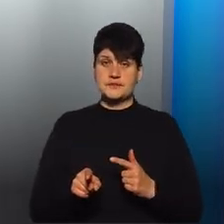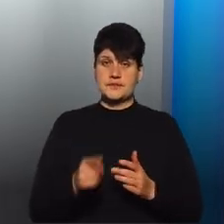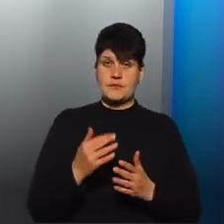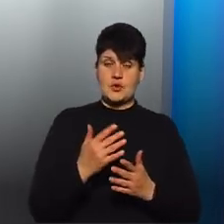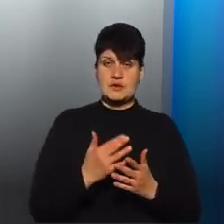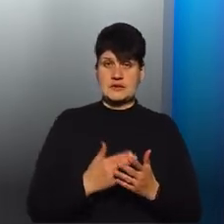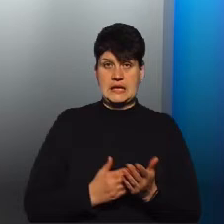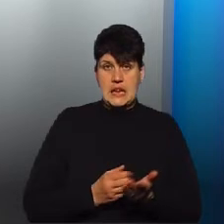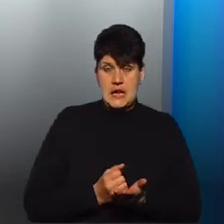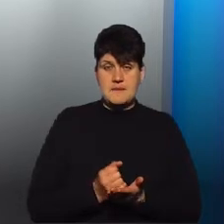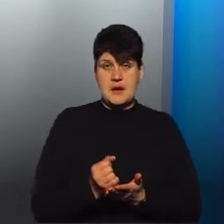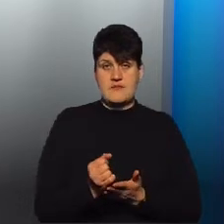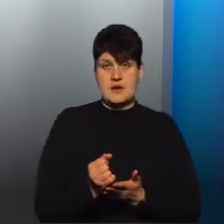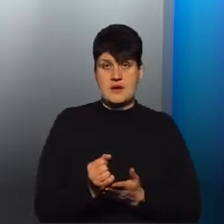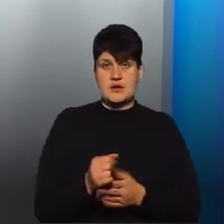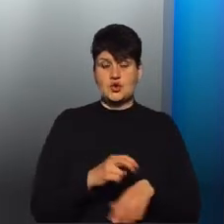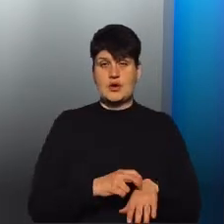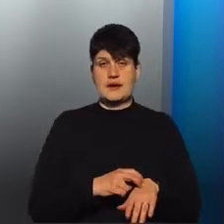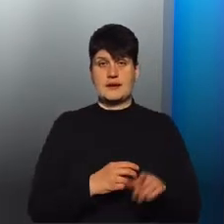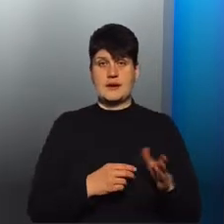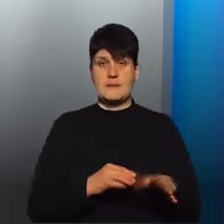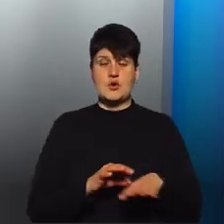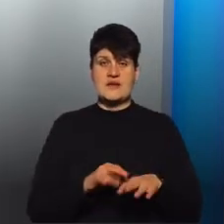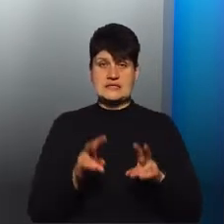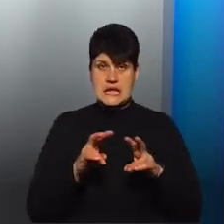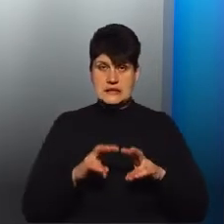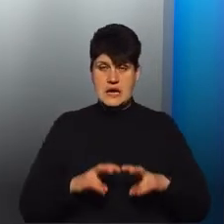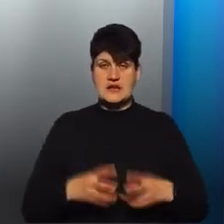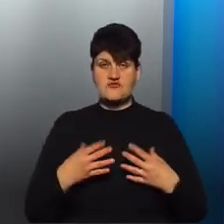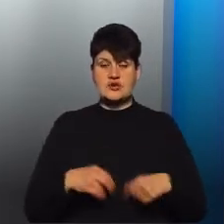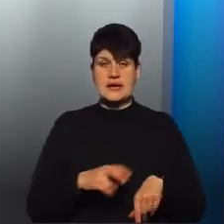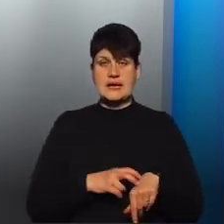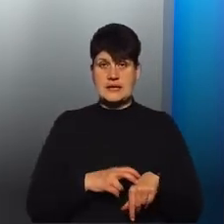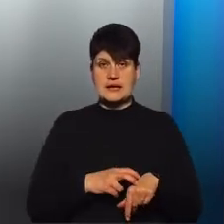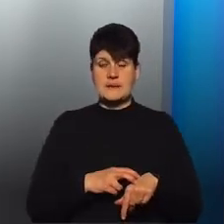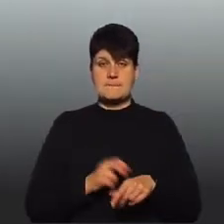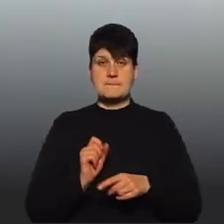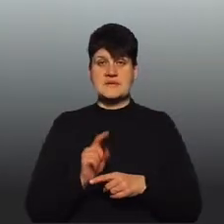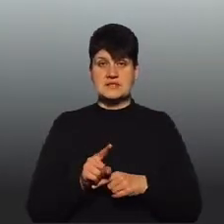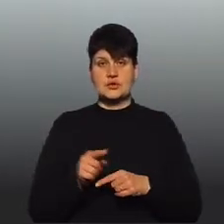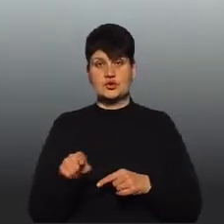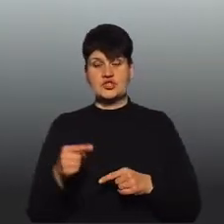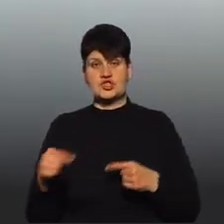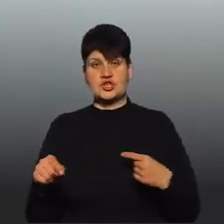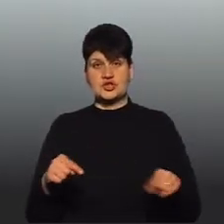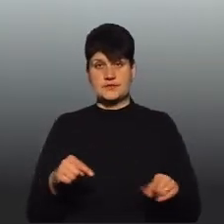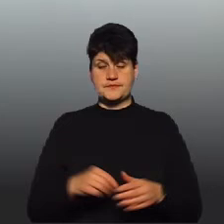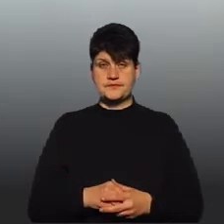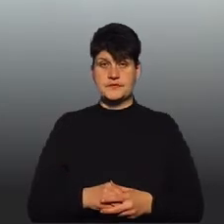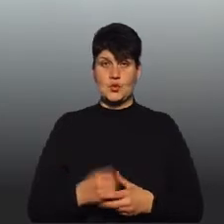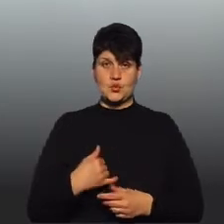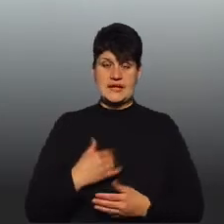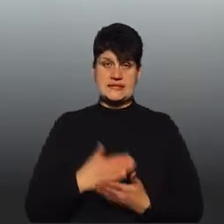знову ж таки відправляє до лікаря провести аналізи, і вже лікар вже призначає той чи інший лікарський засіб. Пані Наталі, у нас є